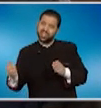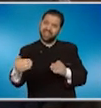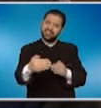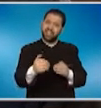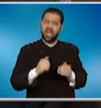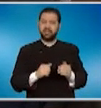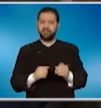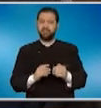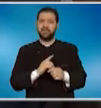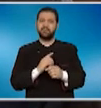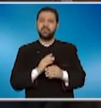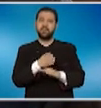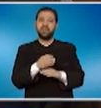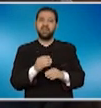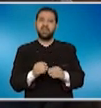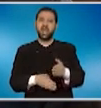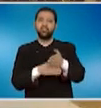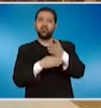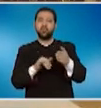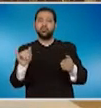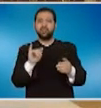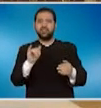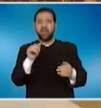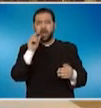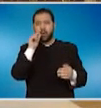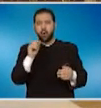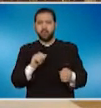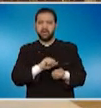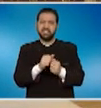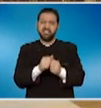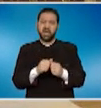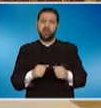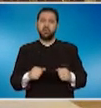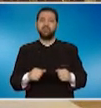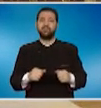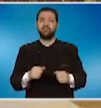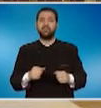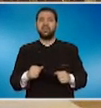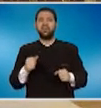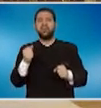intermediul cuiva. Vedem că unul dintre motivele și